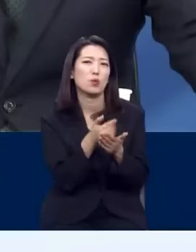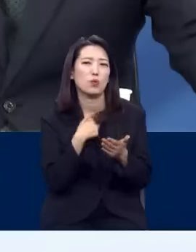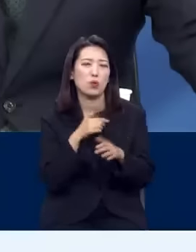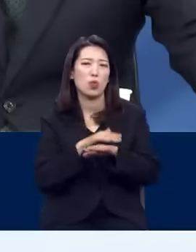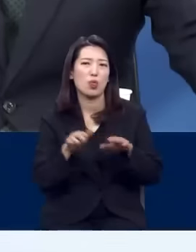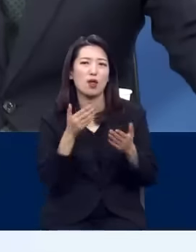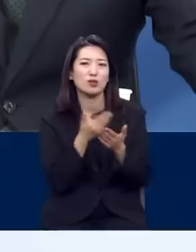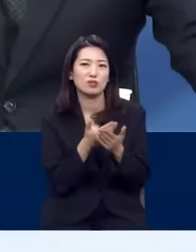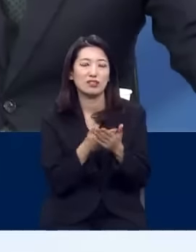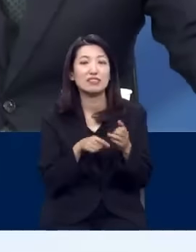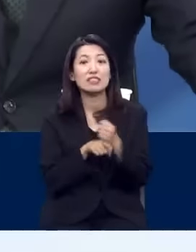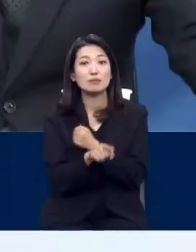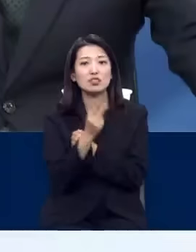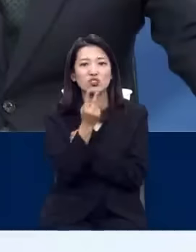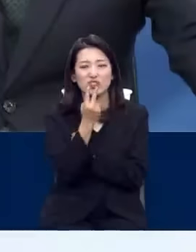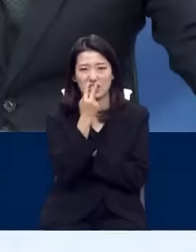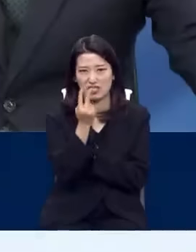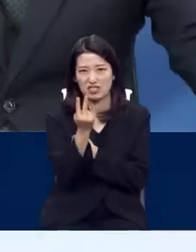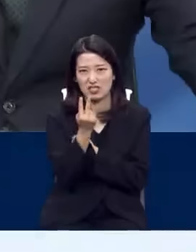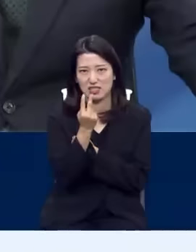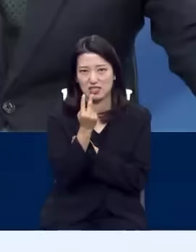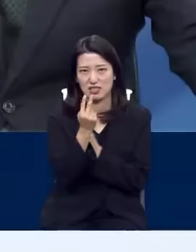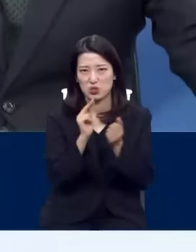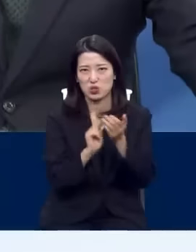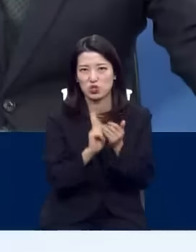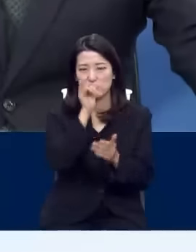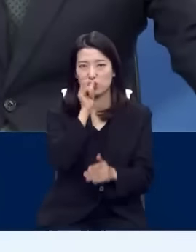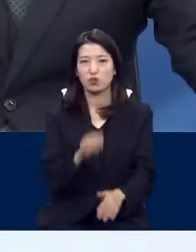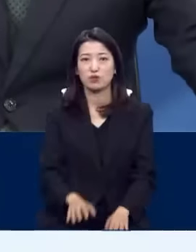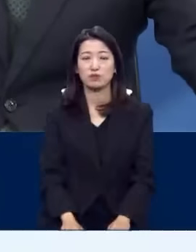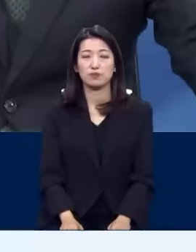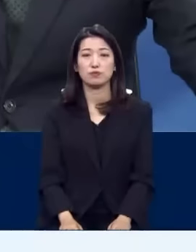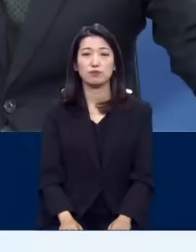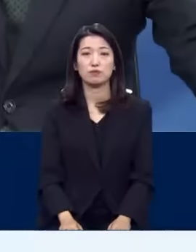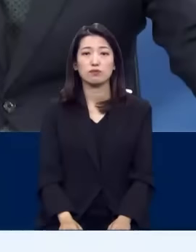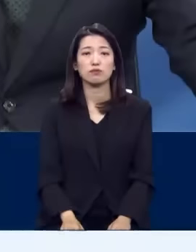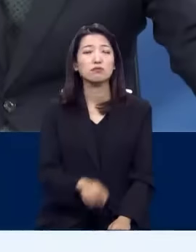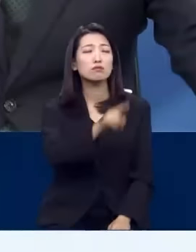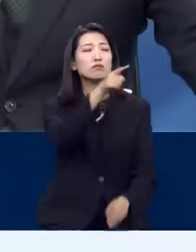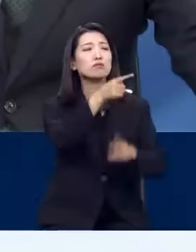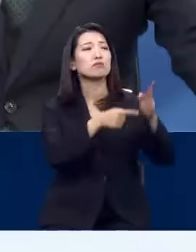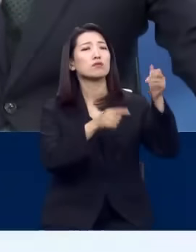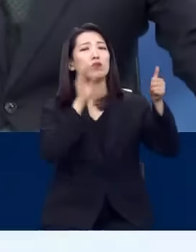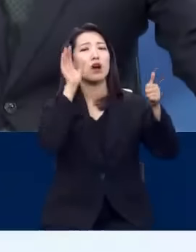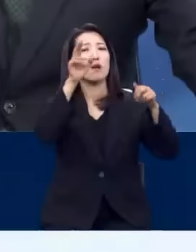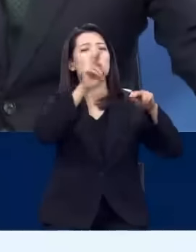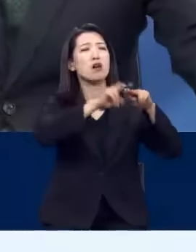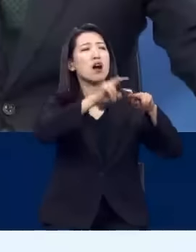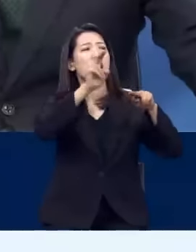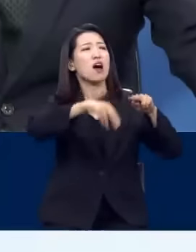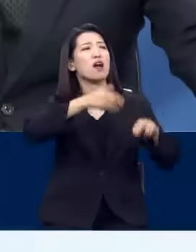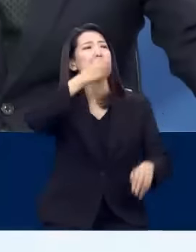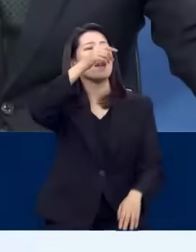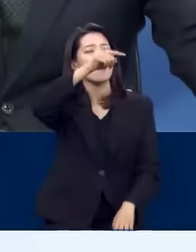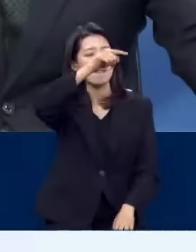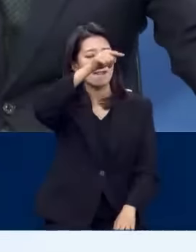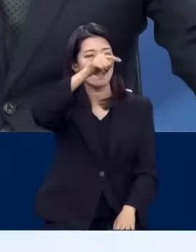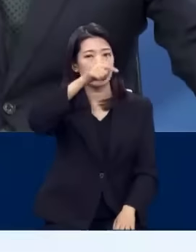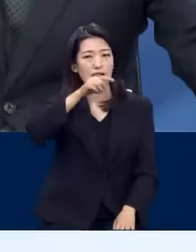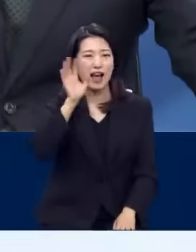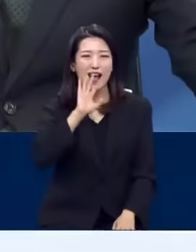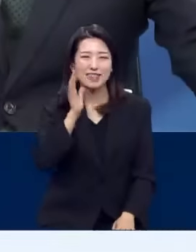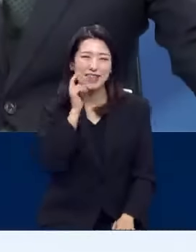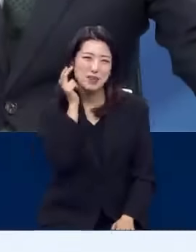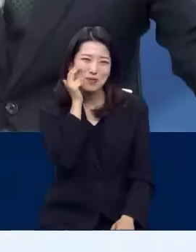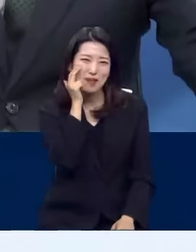대통령에게 뭐 하야 뭐 이런 겁박 하고 그러다 아 이건 농담입니다 얘기하 감히 그런 얘기를 할 수도 없고 또